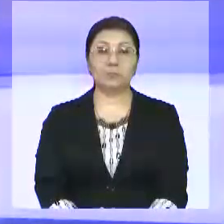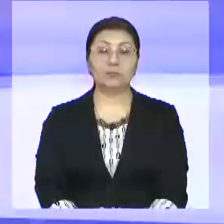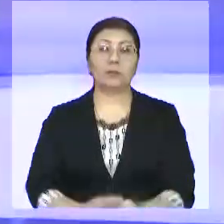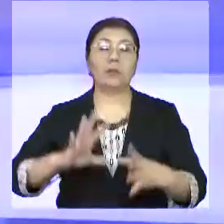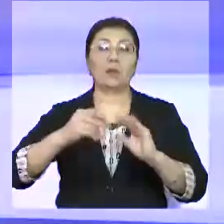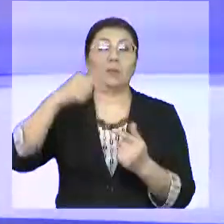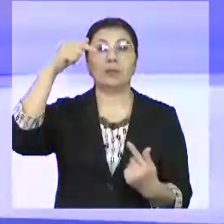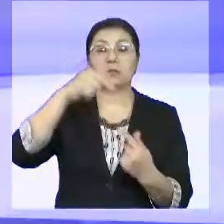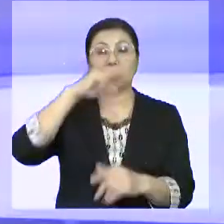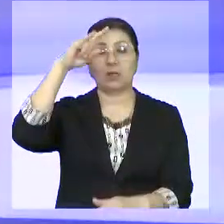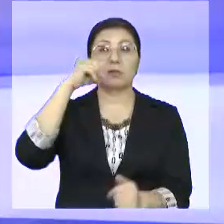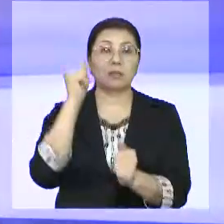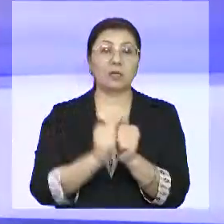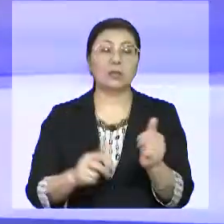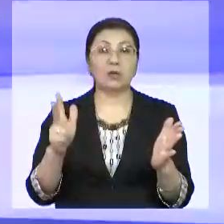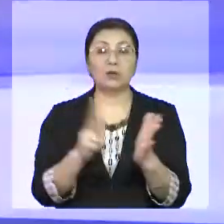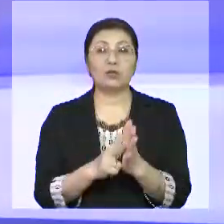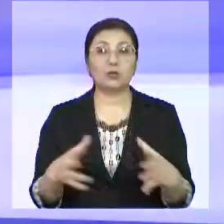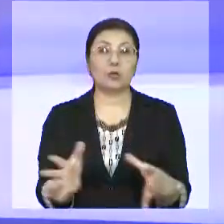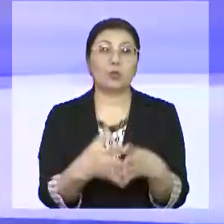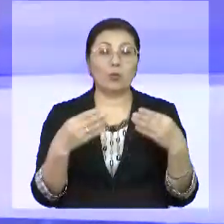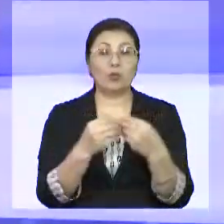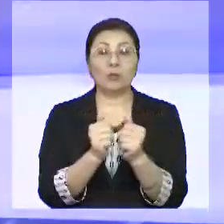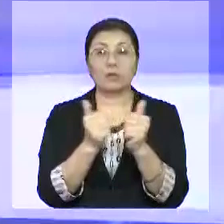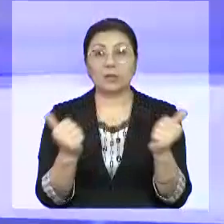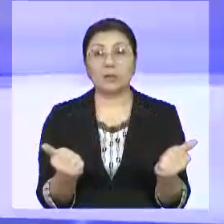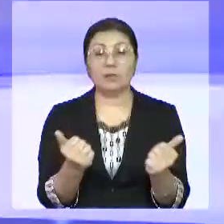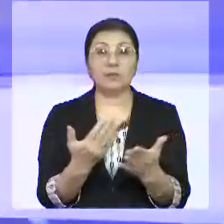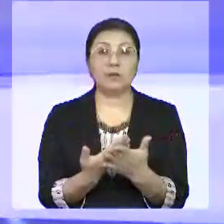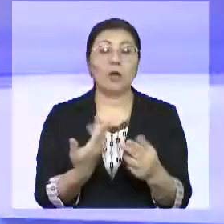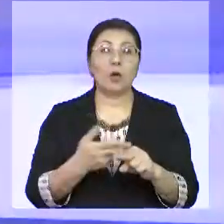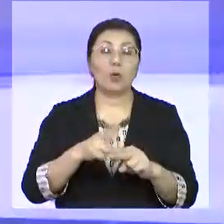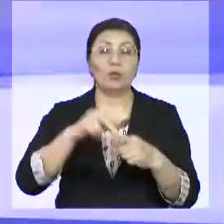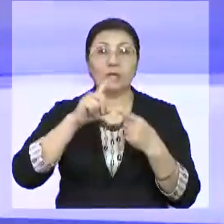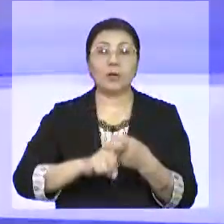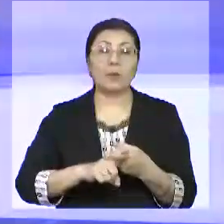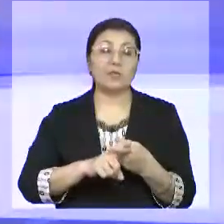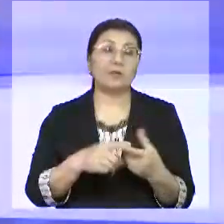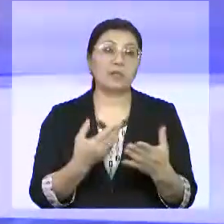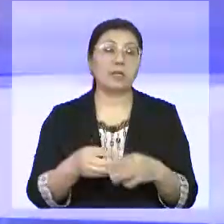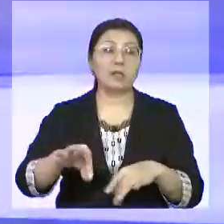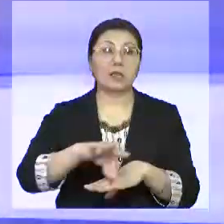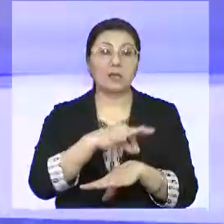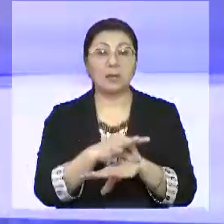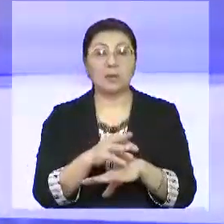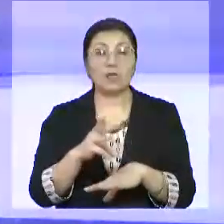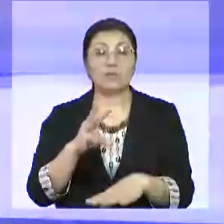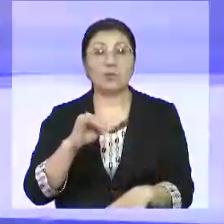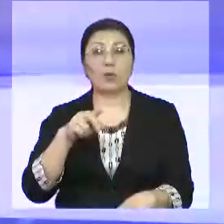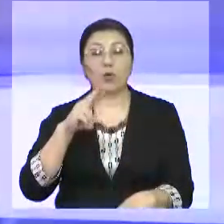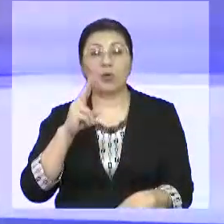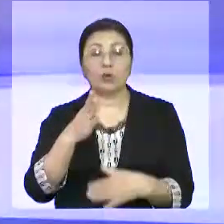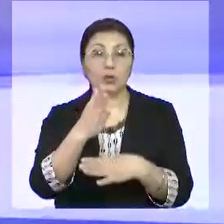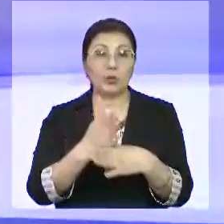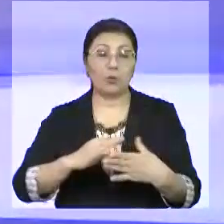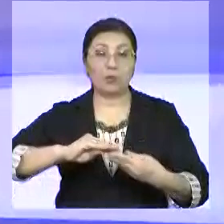Статистикаға сүйінсек, Қазақстанда әрбір үшінші неке ажырасумен аяқталады. Осы орайда бұрынғы ерлі-зайыптылар арасында мүлікті бөлу мәселесі